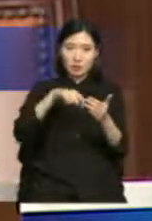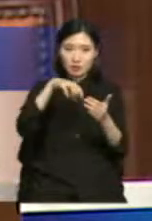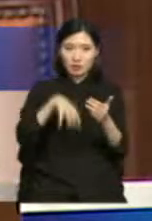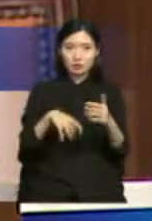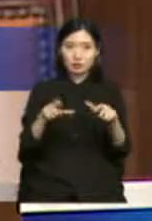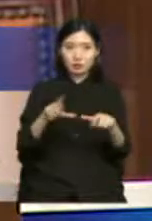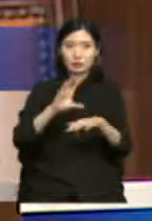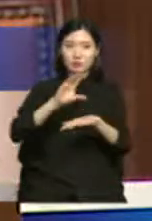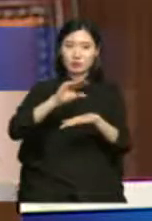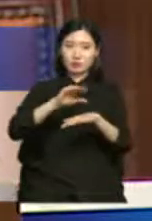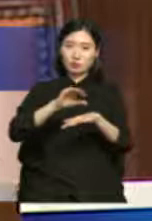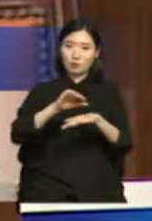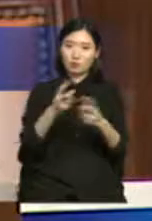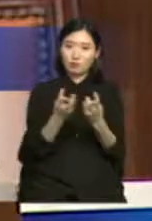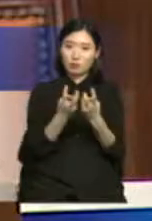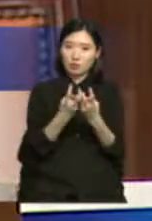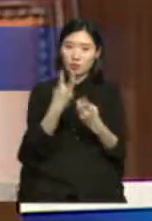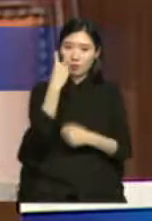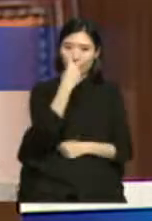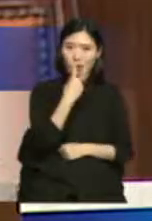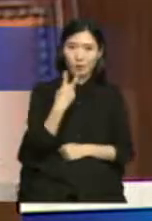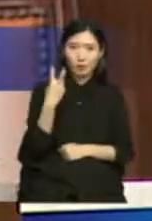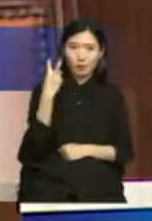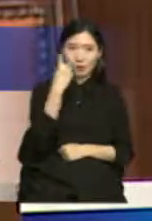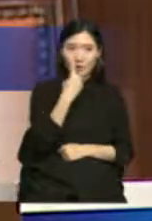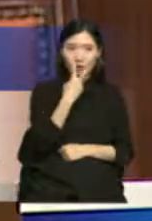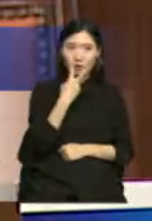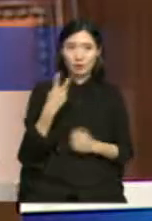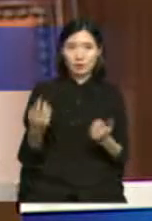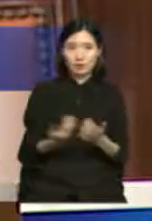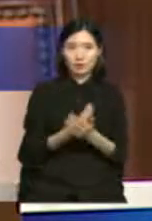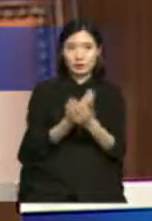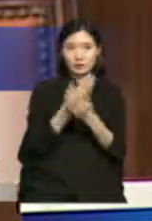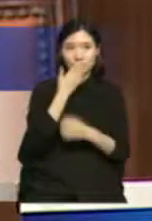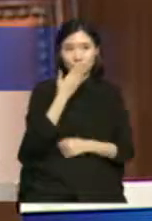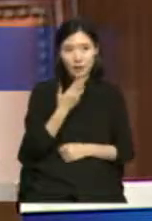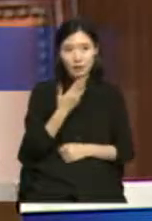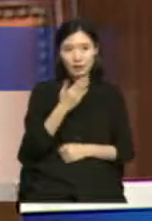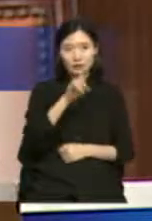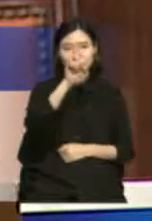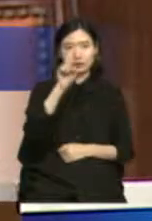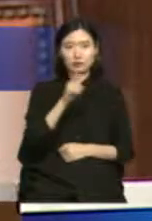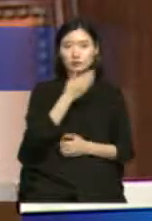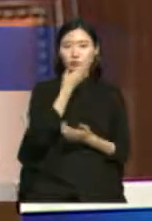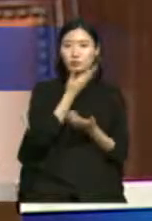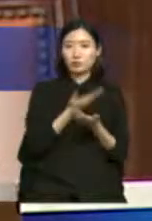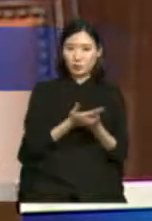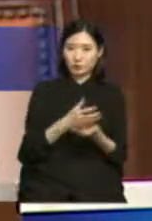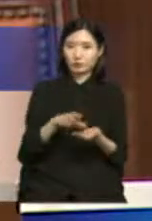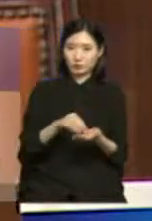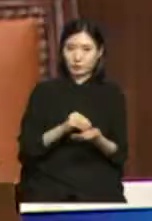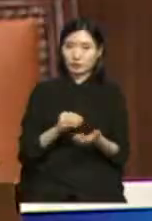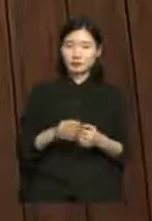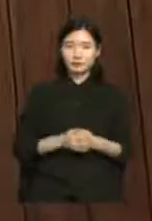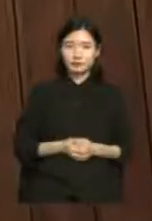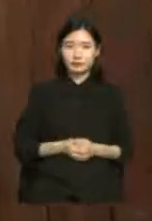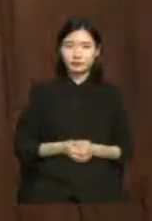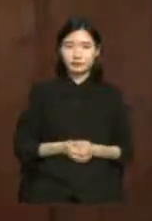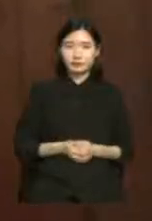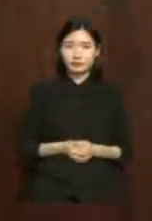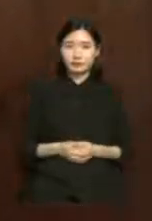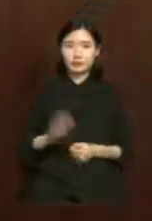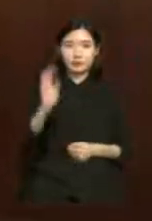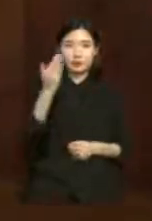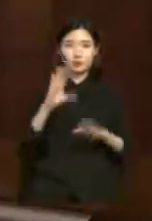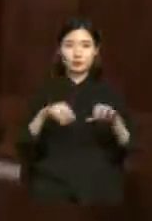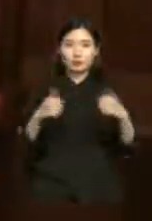지역 방송을 어떻게 보호하고 콘텐츠 문화가 생기는가가 중요한 과제가 되고 있습니다.